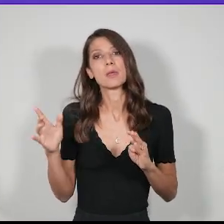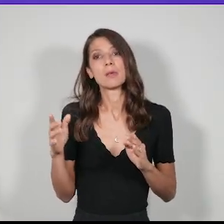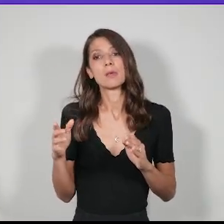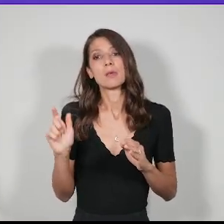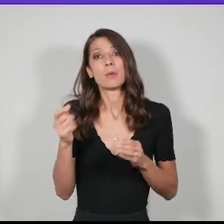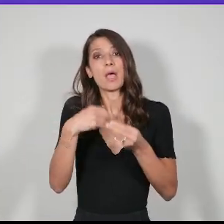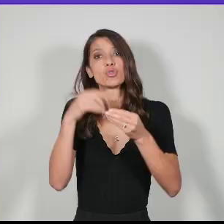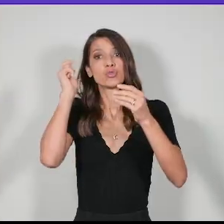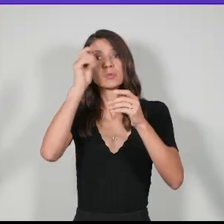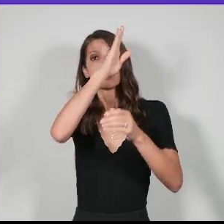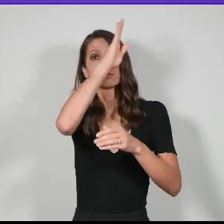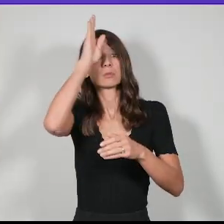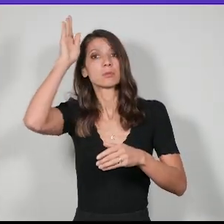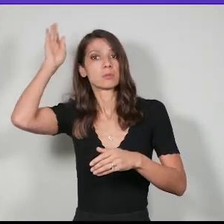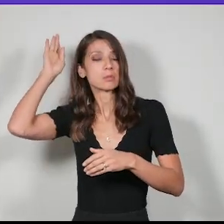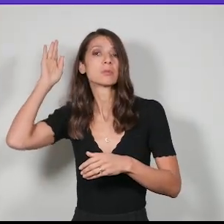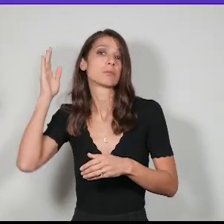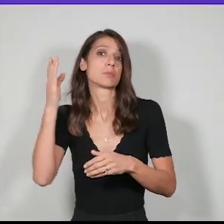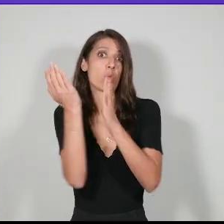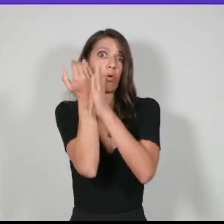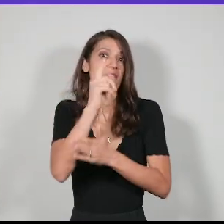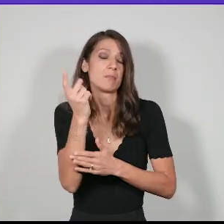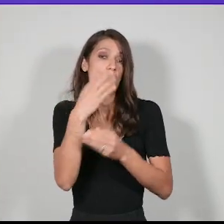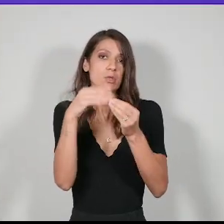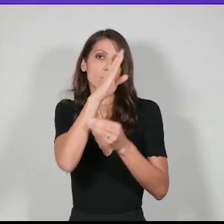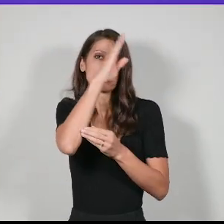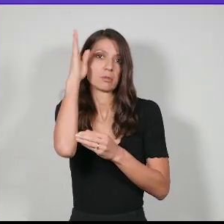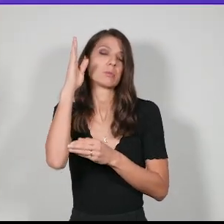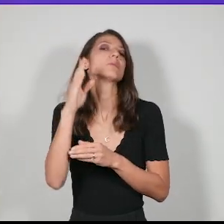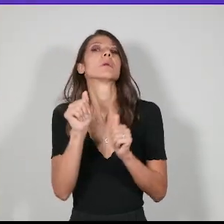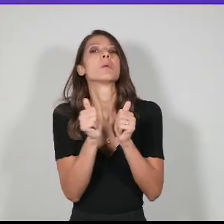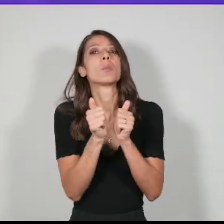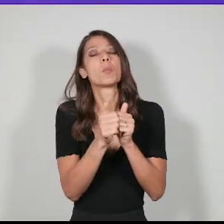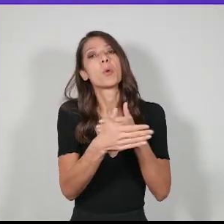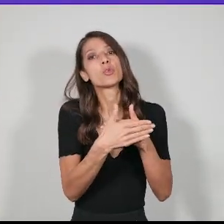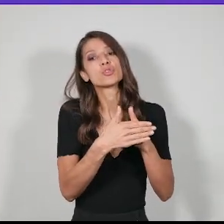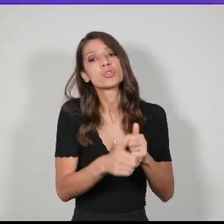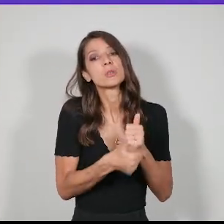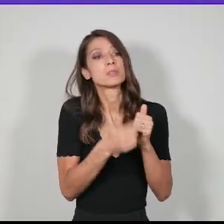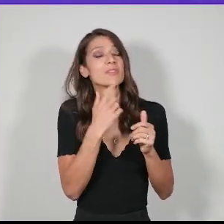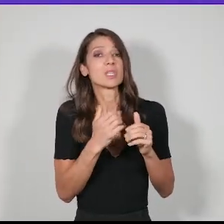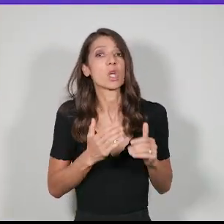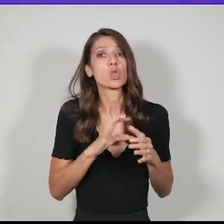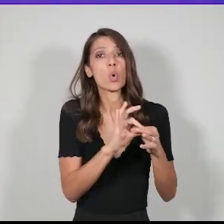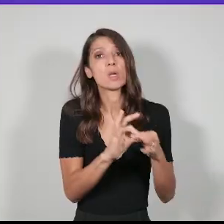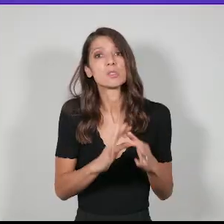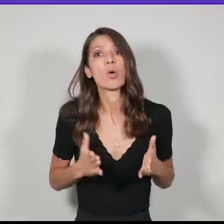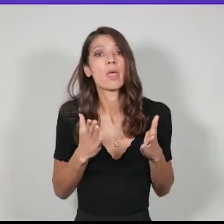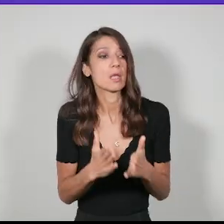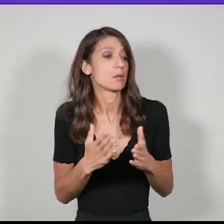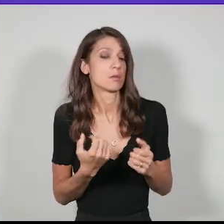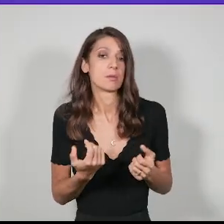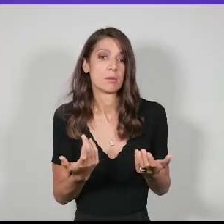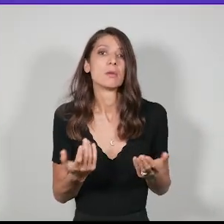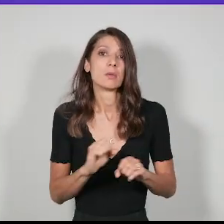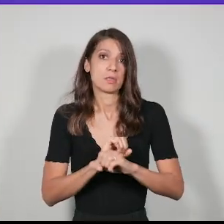une casquette, parce qu'on n'en enlève pas une, on rajoute une casquette de proches aidants, c'est parce qu'ils ont une relation d'aide dans laquelle ils sont investis de par la situation de leurs proches. On